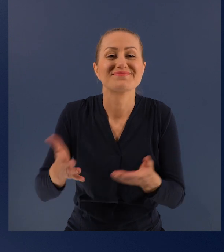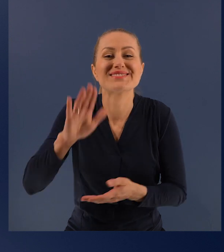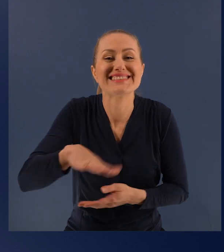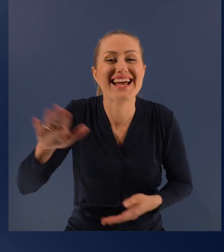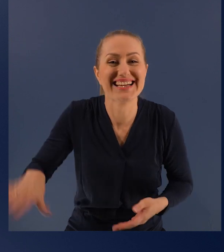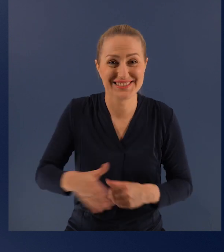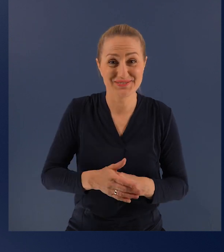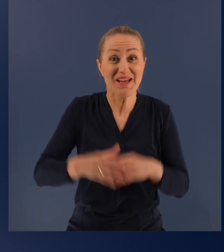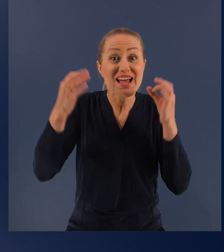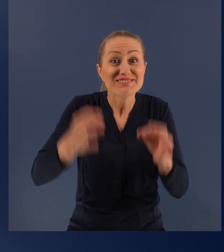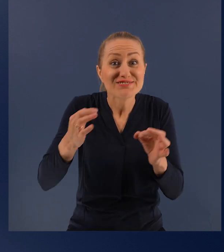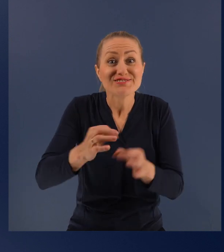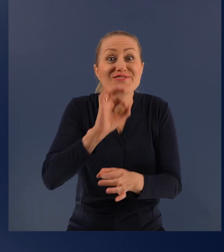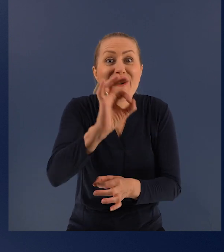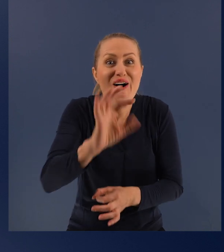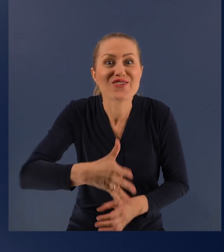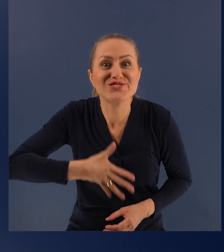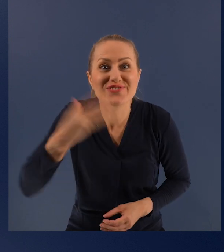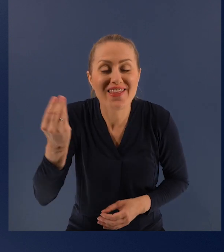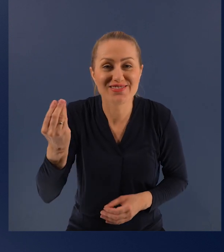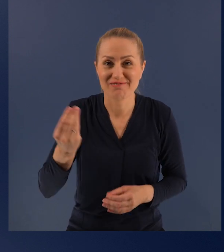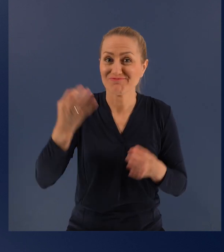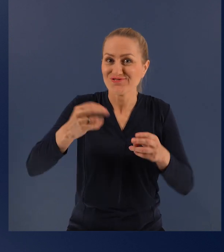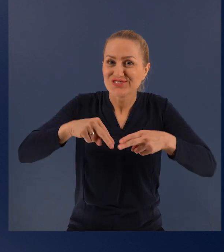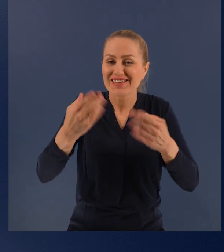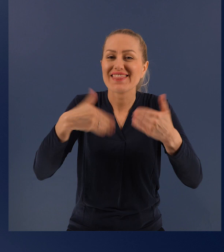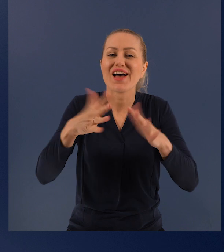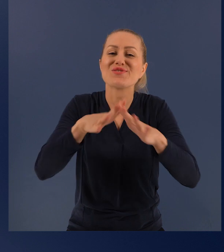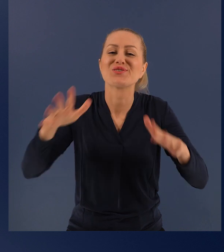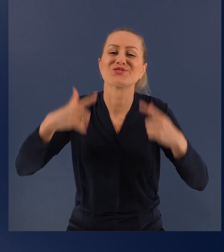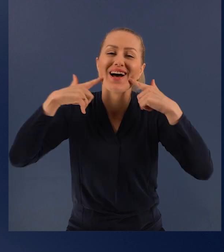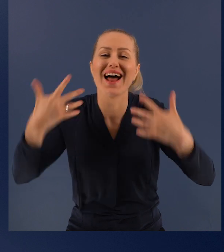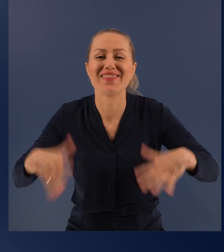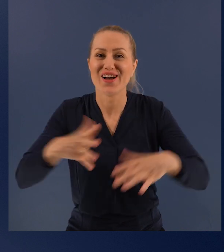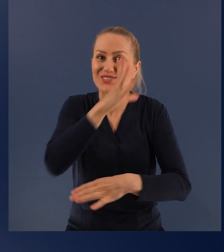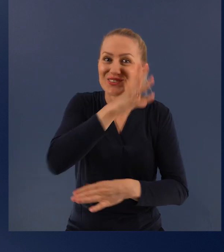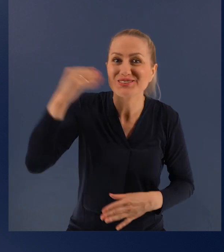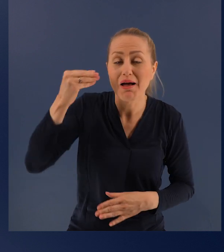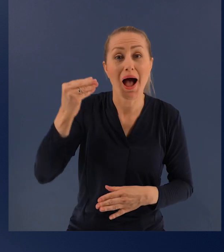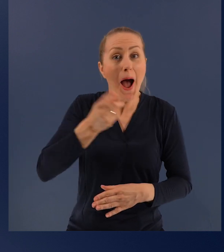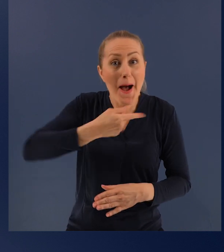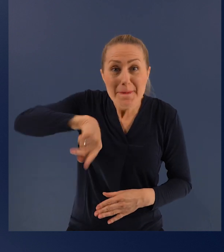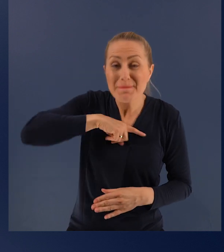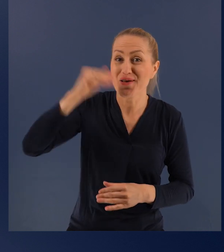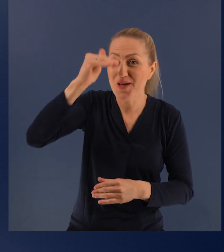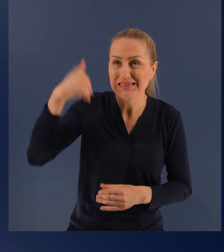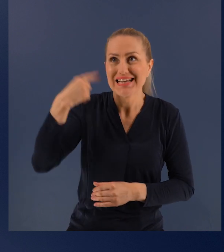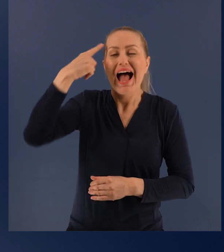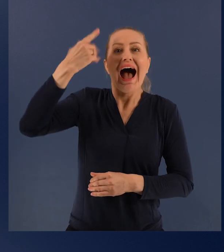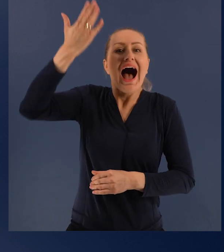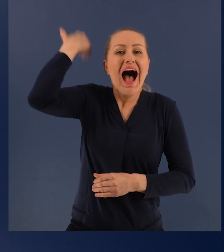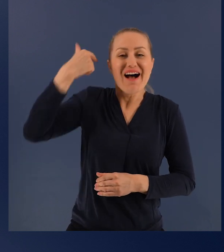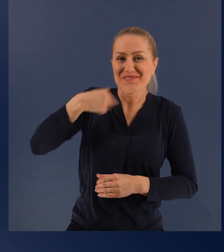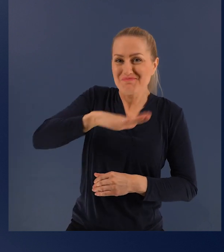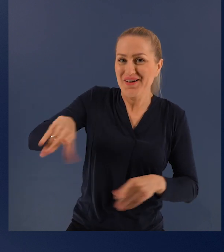Drogie dzieci, dziś wasze święto. Ten dzień niesie wam wiele radości i uśmiechu, a nam, dorosłym, przypomina własne